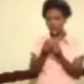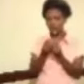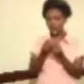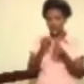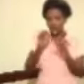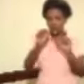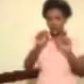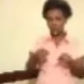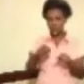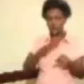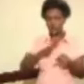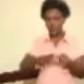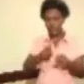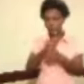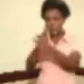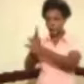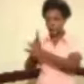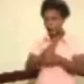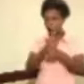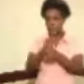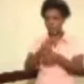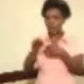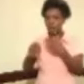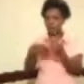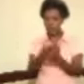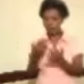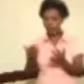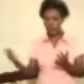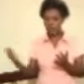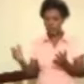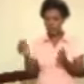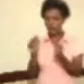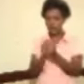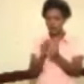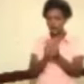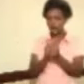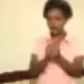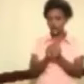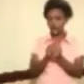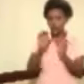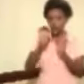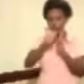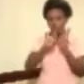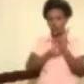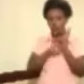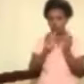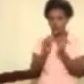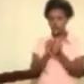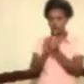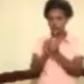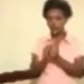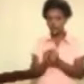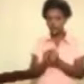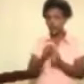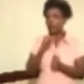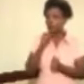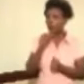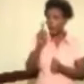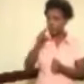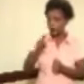capable bien gérer le bien public au service de tous. Mais insister sur le fait que faut qu'on pas